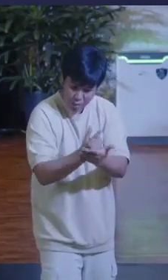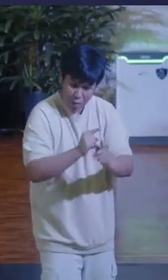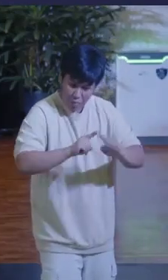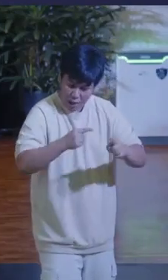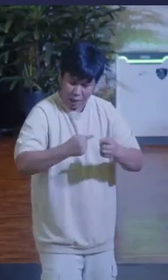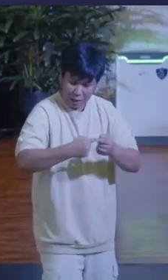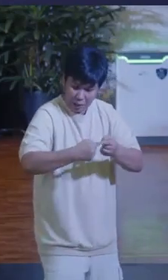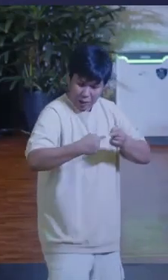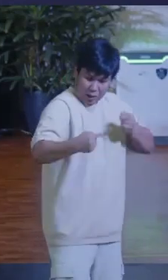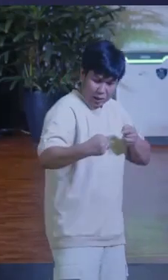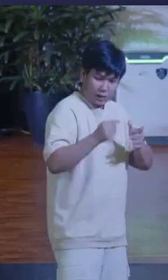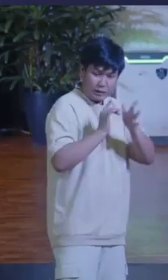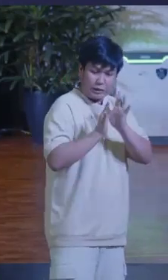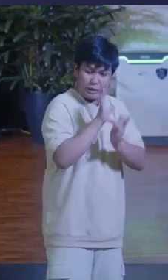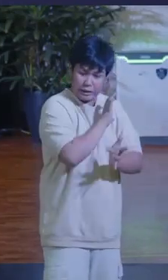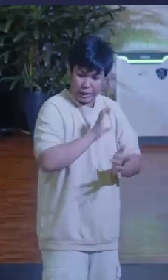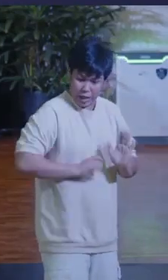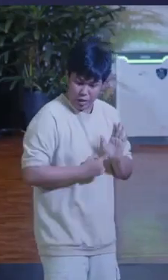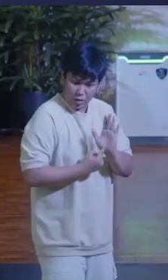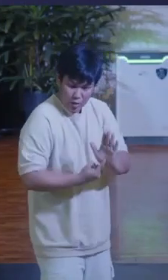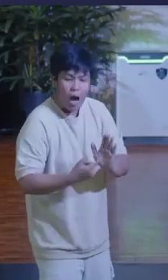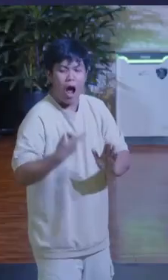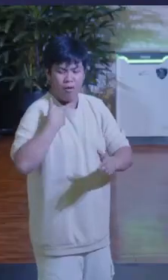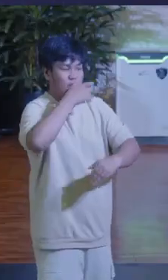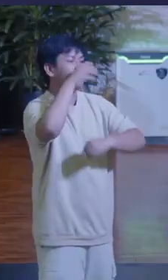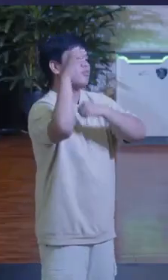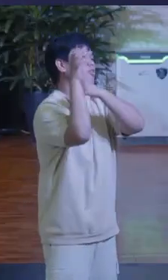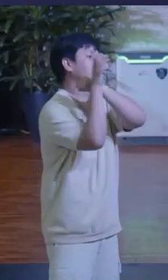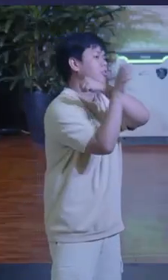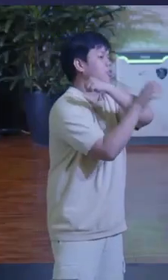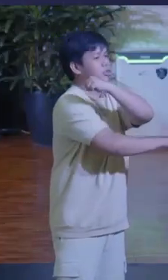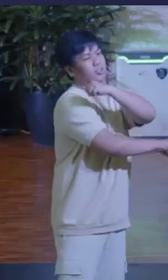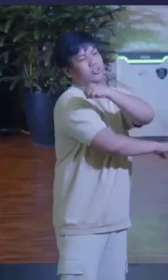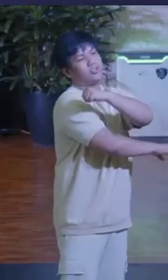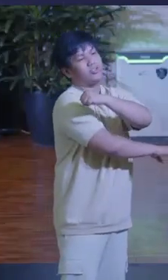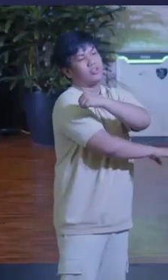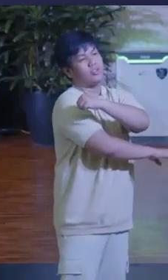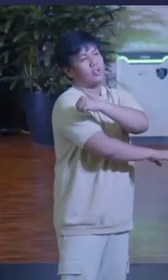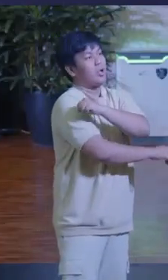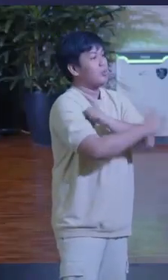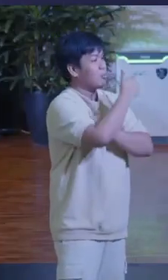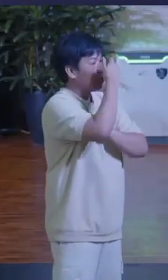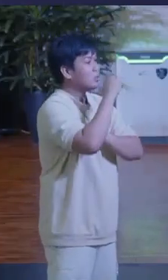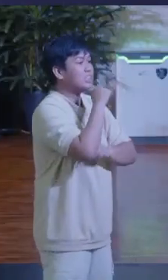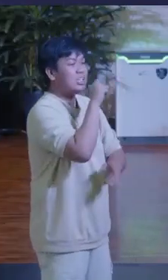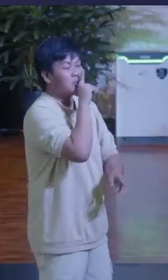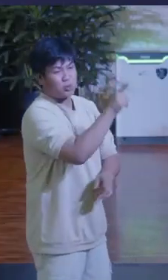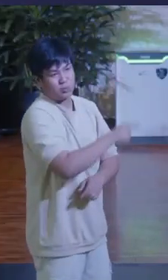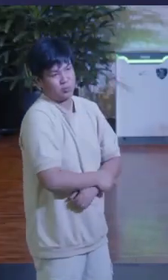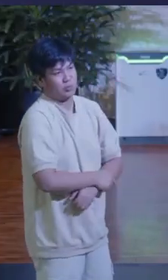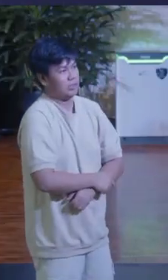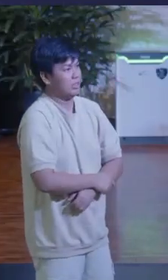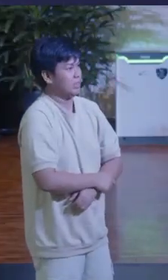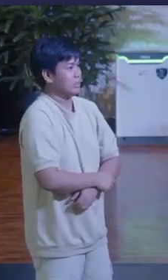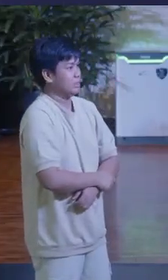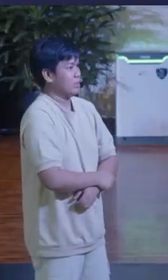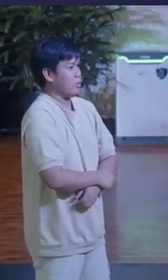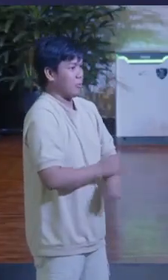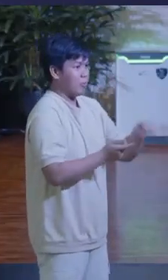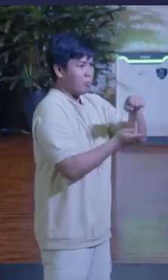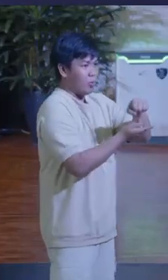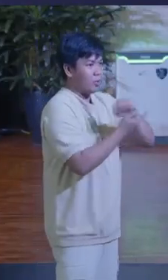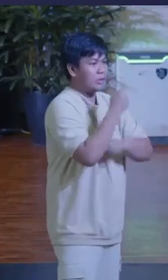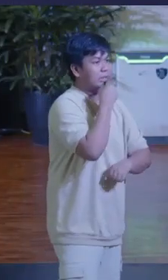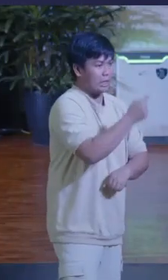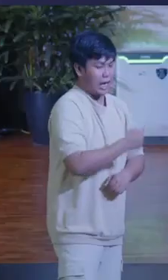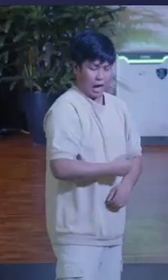contrary to the one we preach to you, let him be accursed. Tas inulit pa niya, as we have said before, so